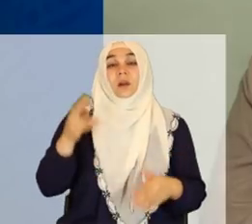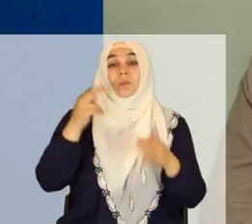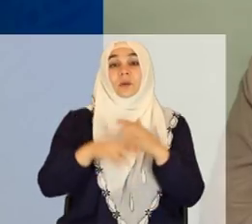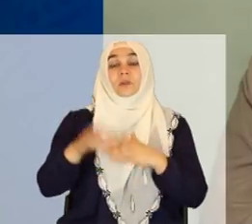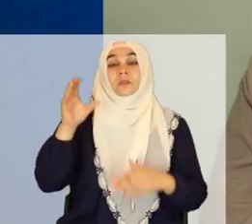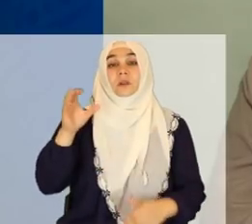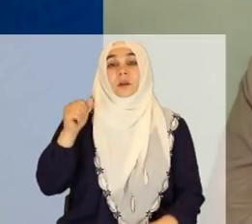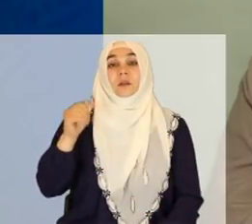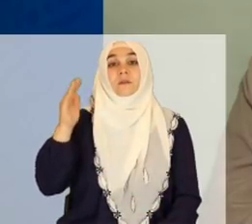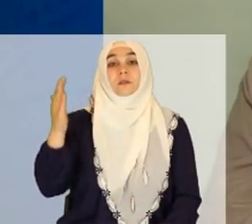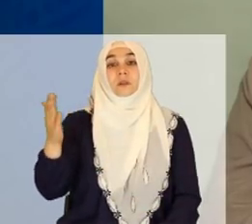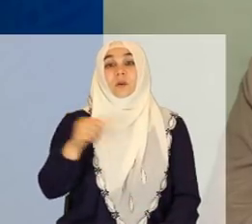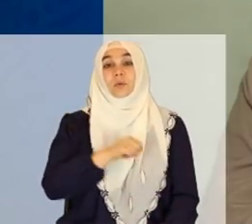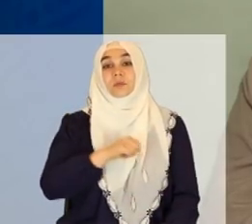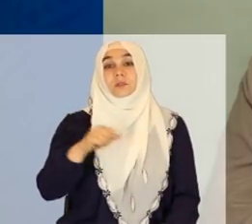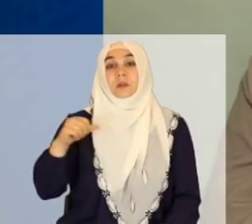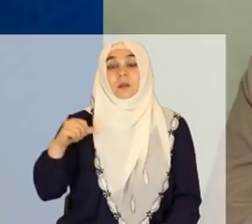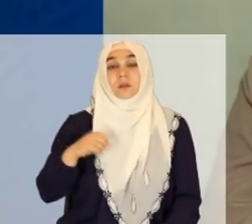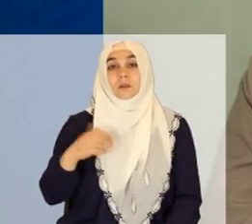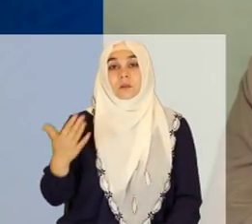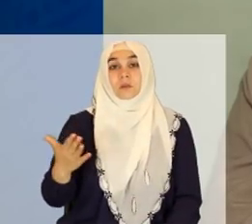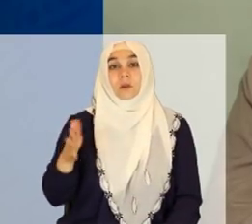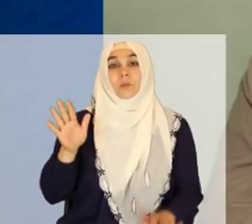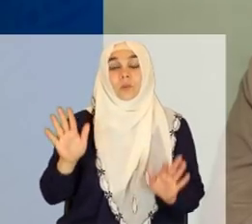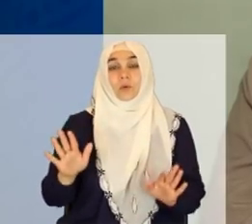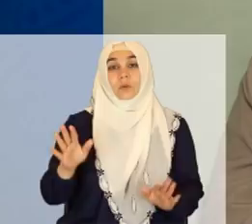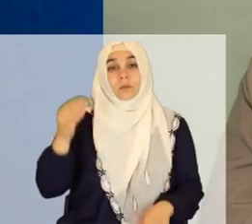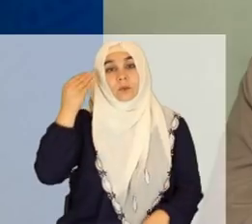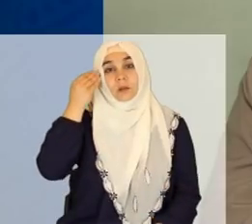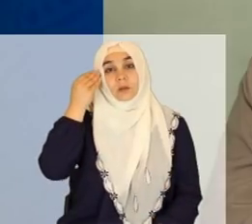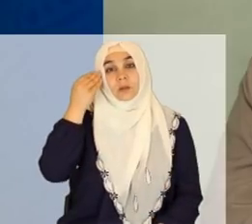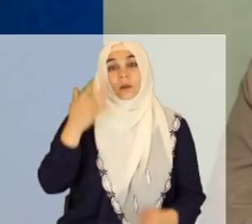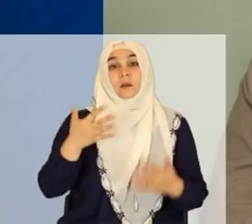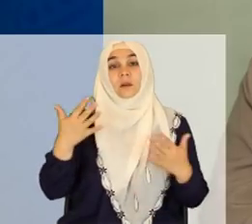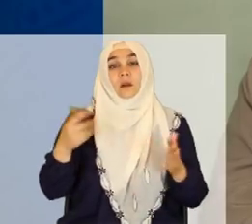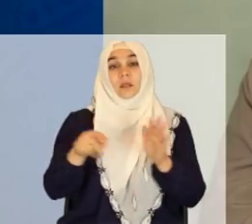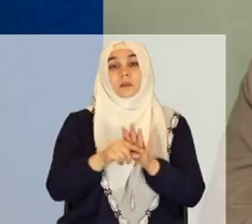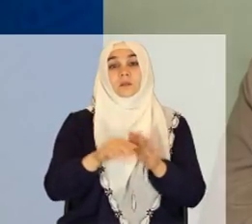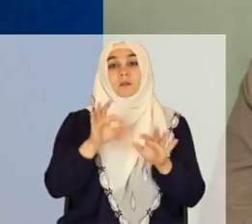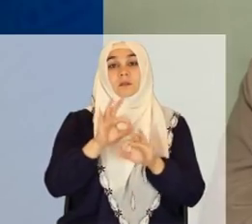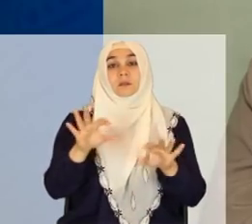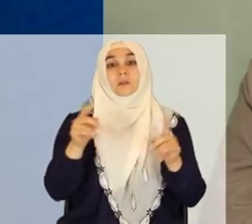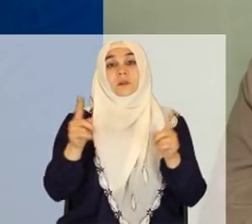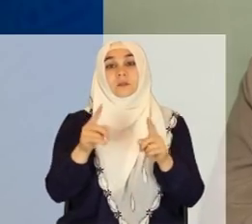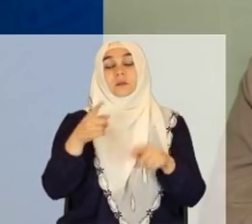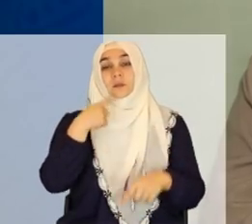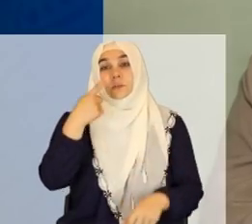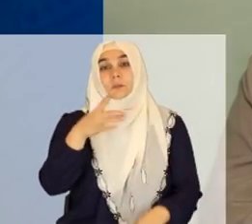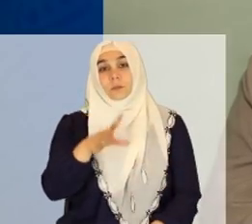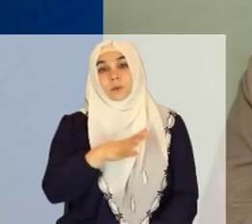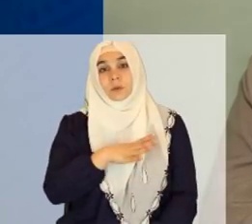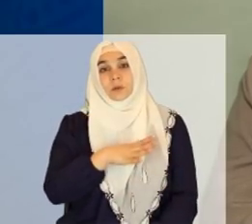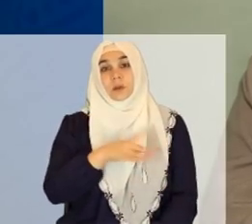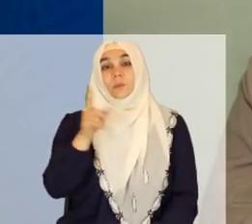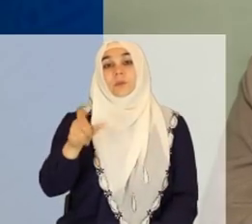Peygamberimiz aleyhissalatu vesselam özleri bu mananı bir neçe hadislerde etkiler.